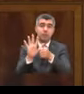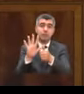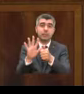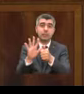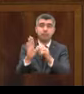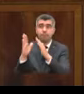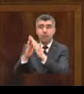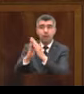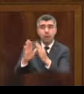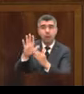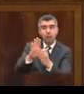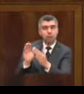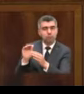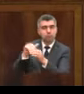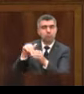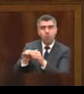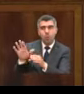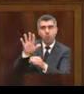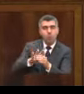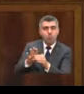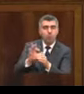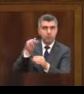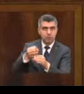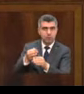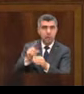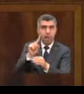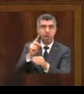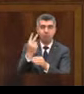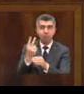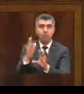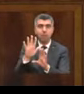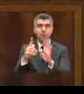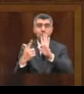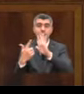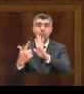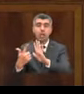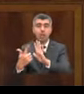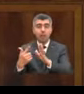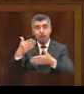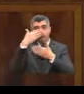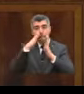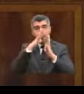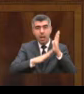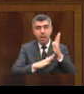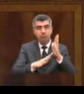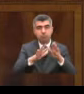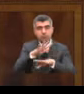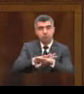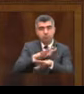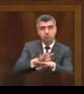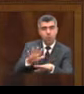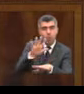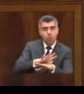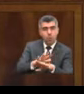إضافي إضافة إلى المؤسسات المرخص لها 1,275 يعني مؤسسة مرخص لها للرعاية الاجتماعية. تم